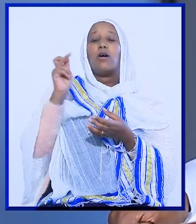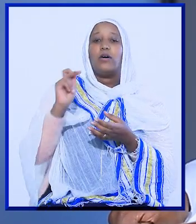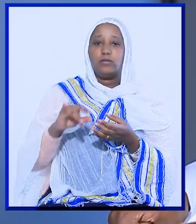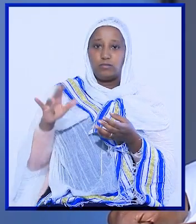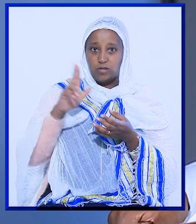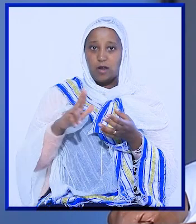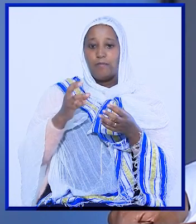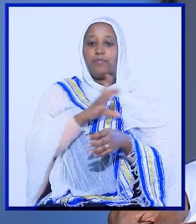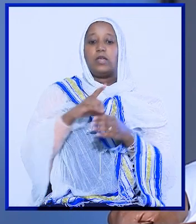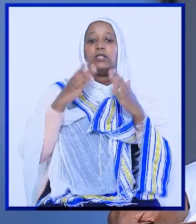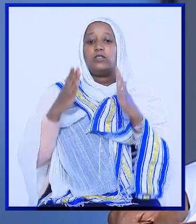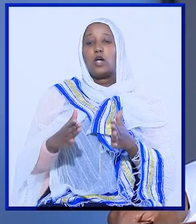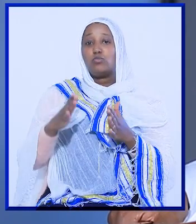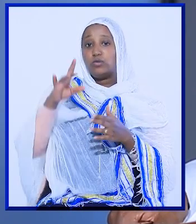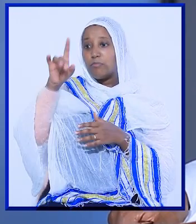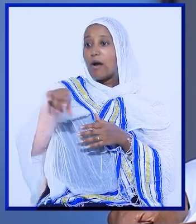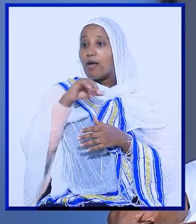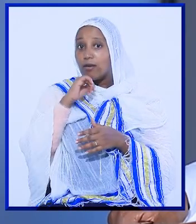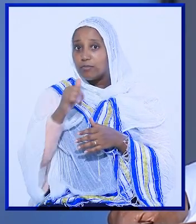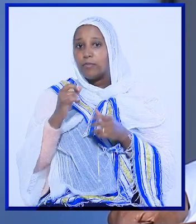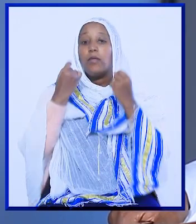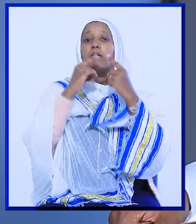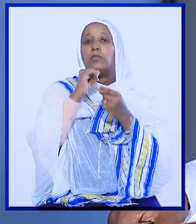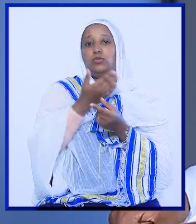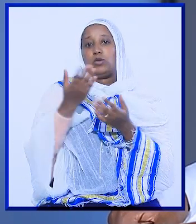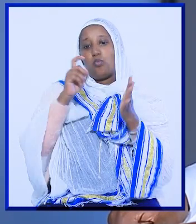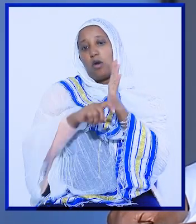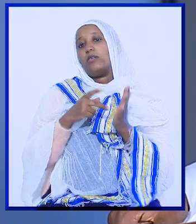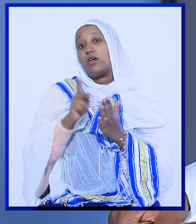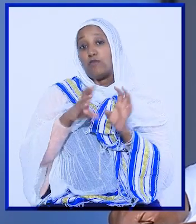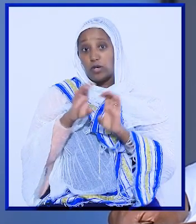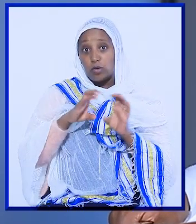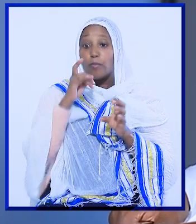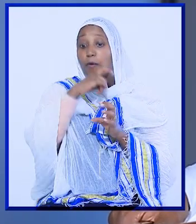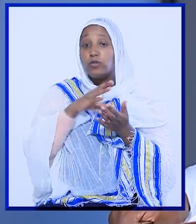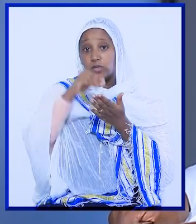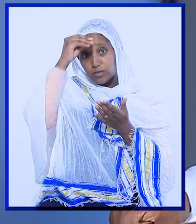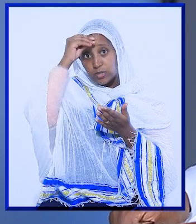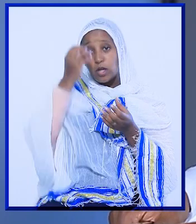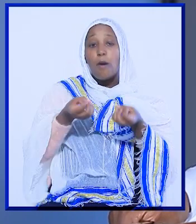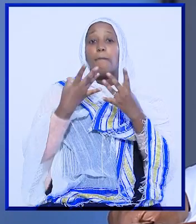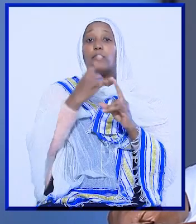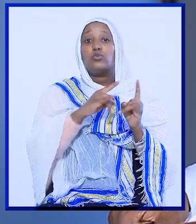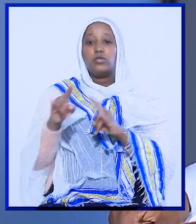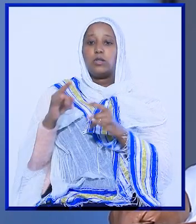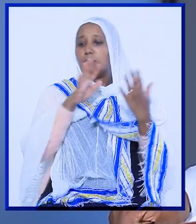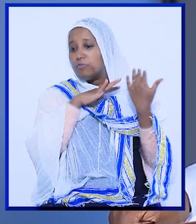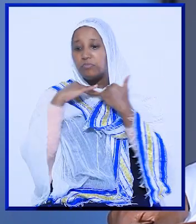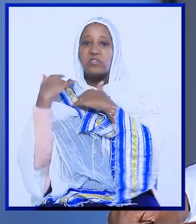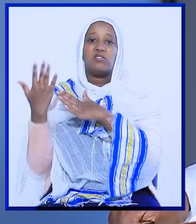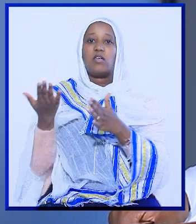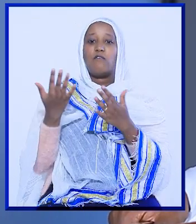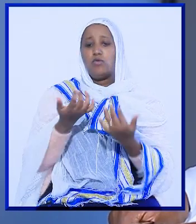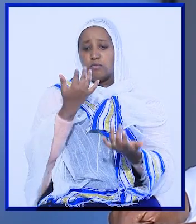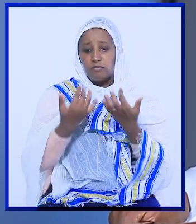ካድሬዎች ክርስቲያኖችን ያለ አግባብ ባልገባቸው መንገድ ዋጋ እያስከፈሏቸው በሐሰት ትርክት ምክንያት በብዙዎች ዘንድ በሰይፍ